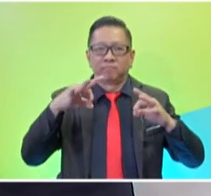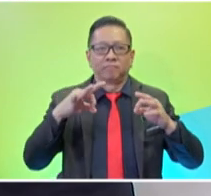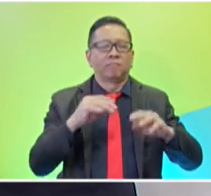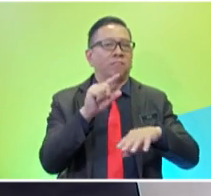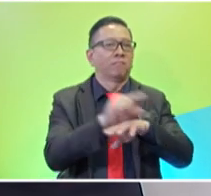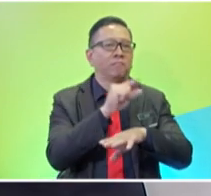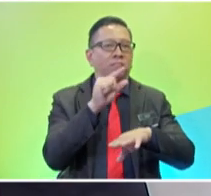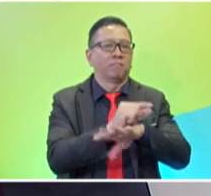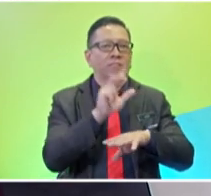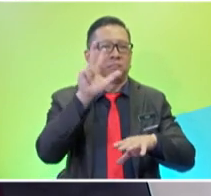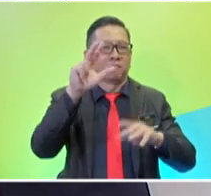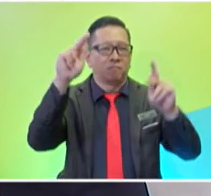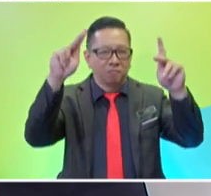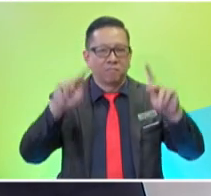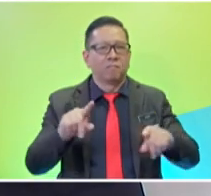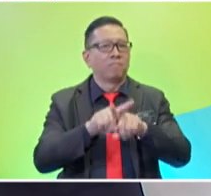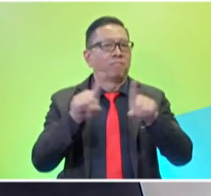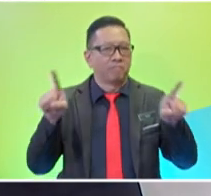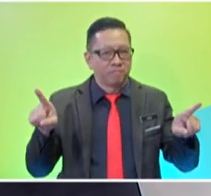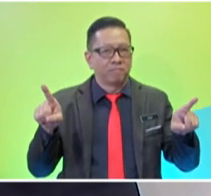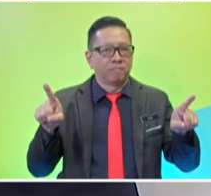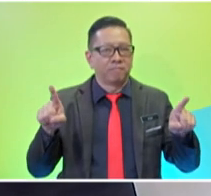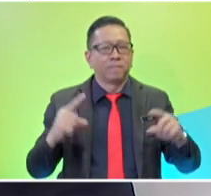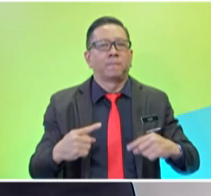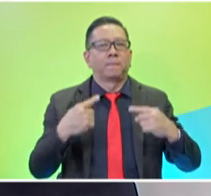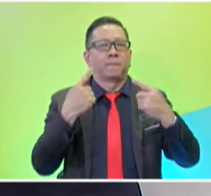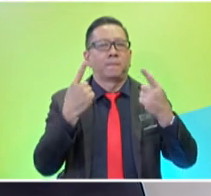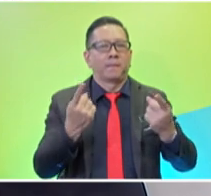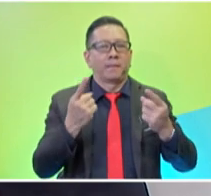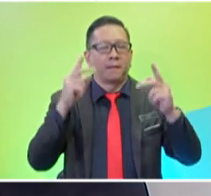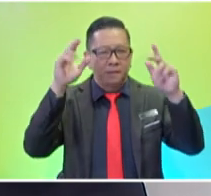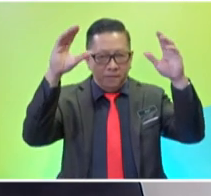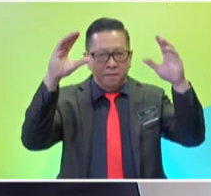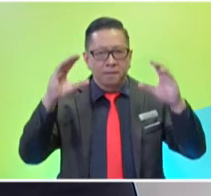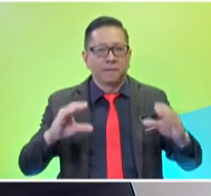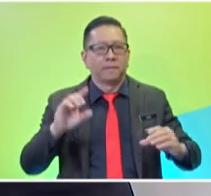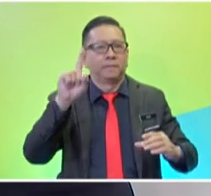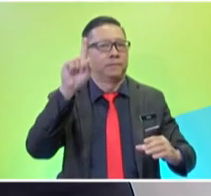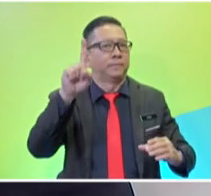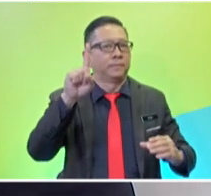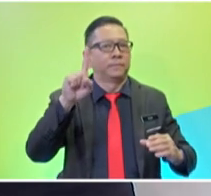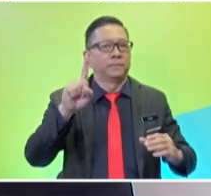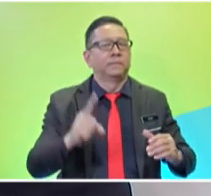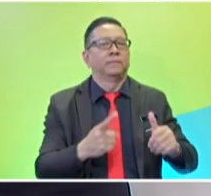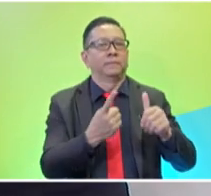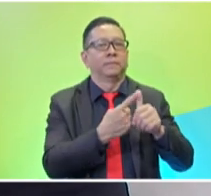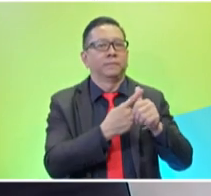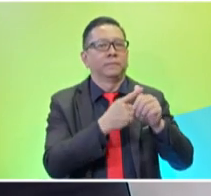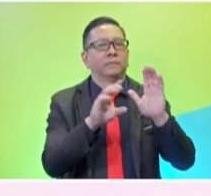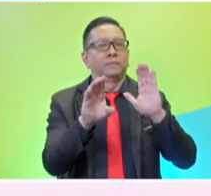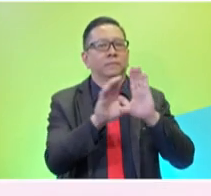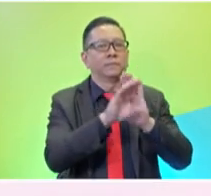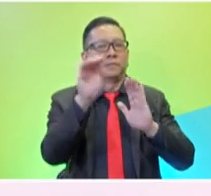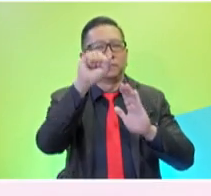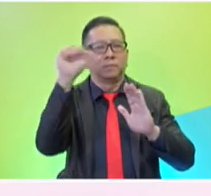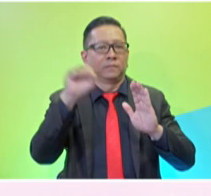tiga kaidah yang berbeda kita akan pergi kepada kaidah yang pertama soal contoh di situ adalah cost